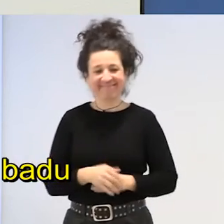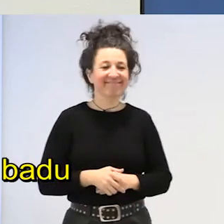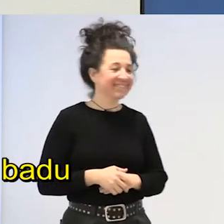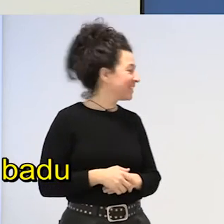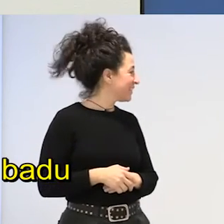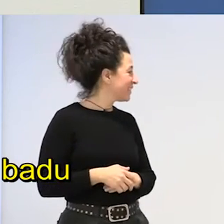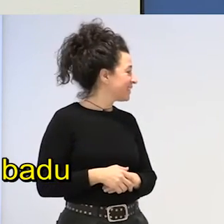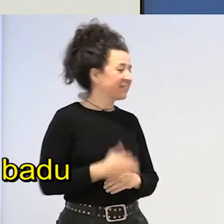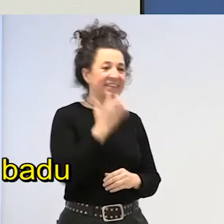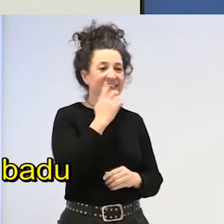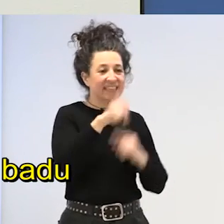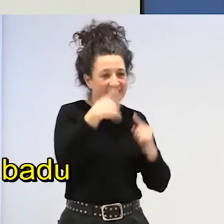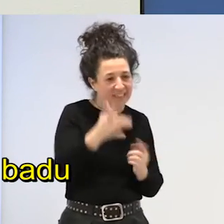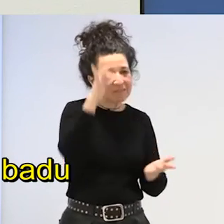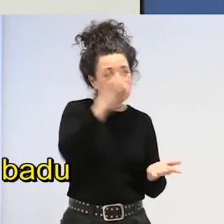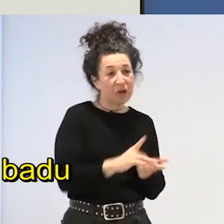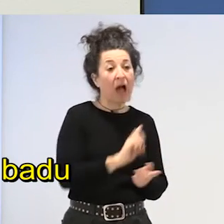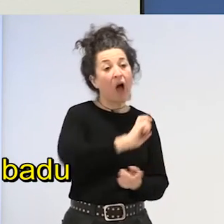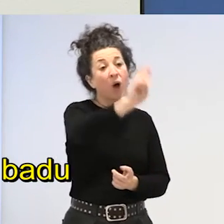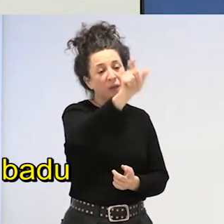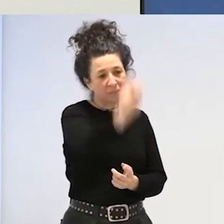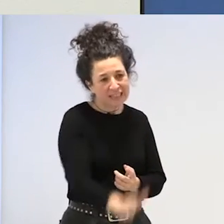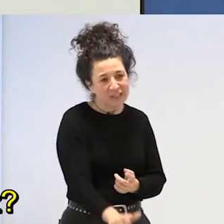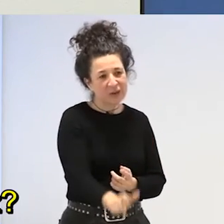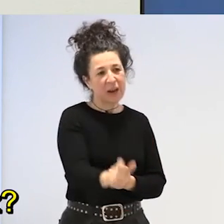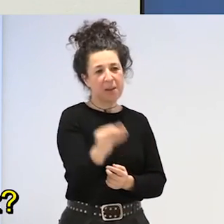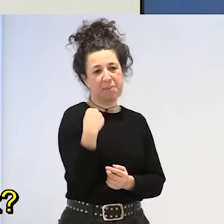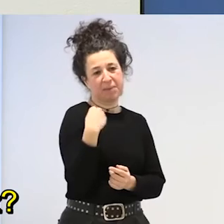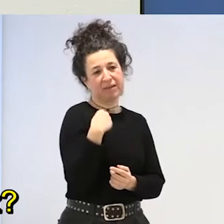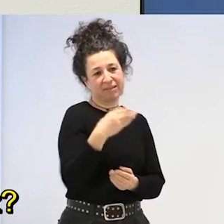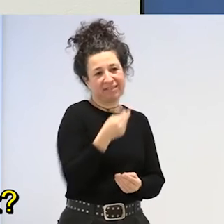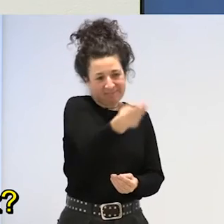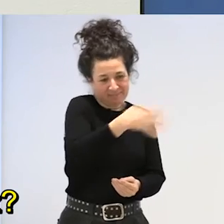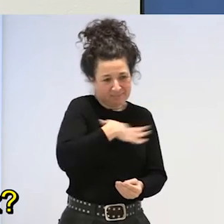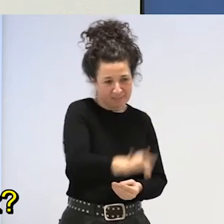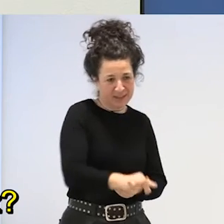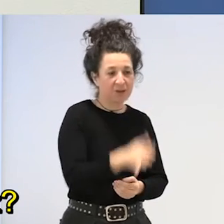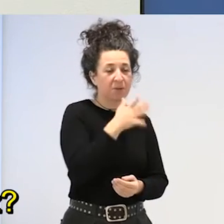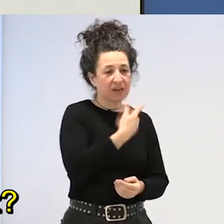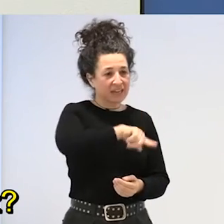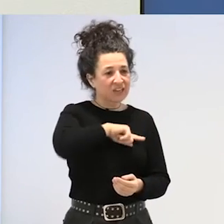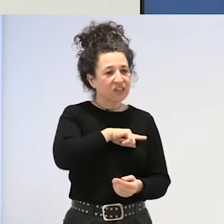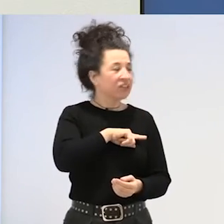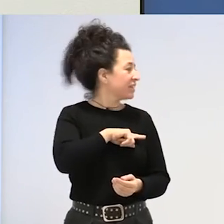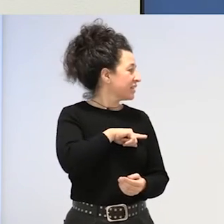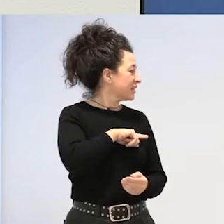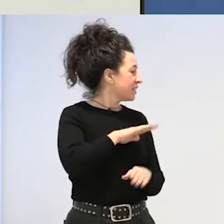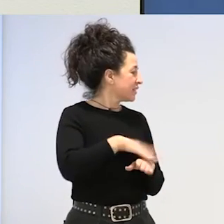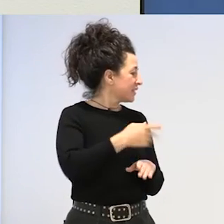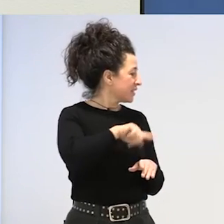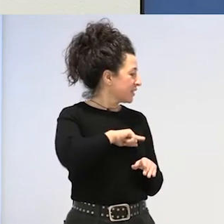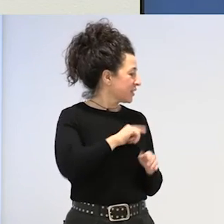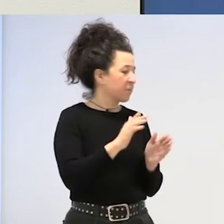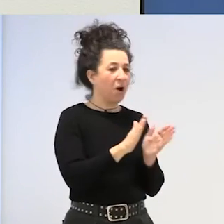Bueno, gero fundapete galetzen balen badu, pasako diot, ez? Hauek ere liburutegian geldituko dira, bai. Ez? Bai, bai.